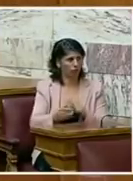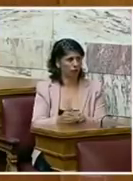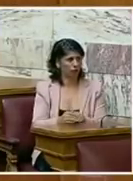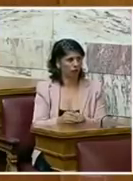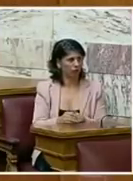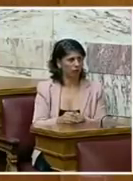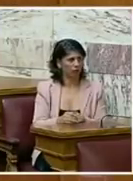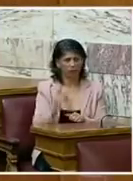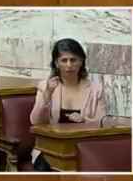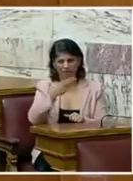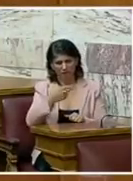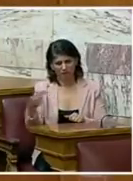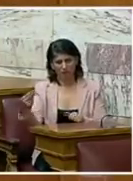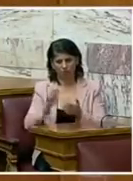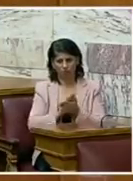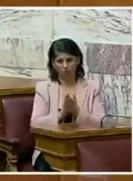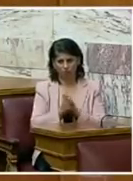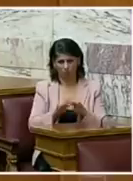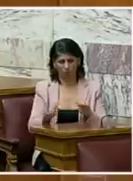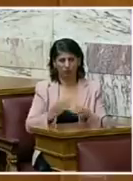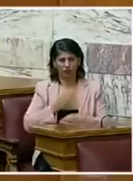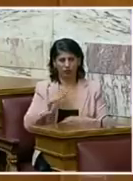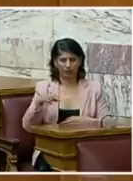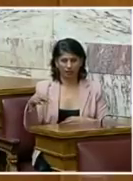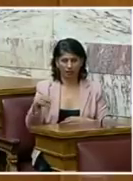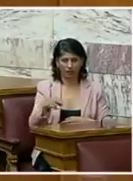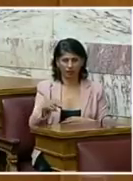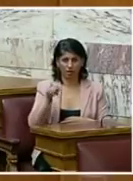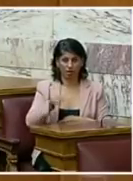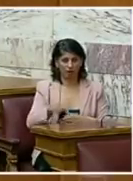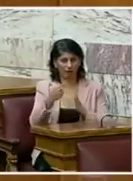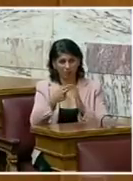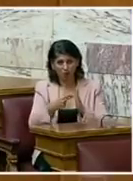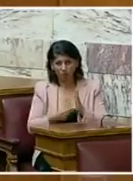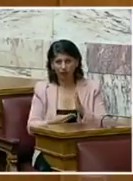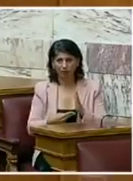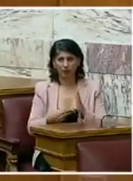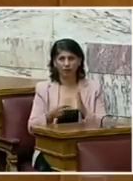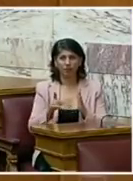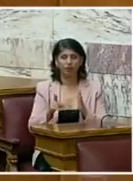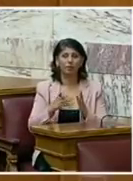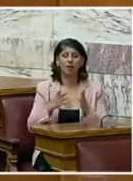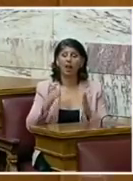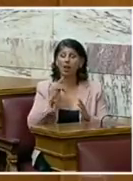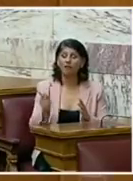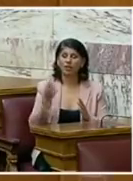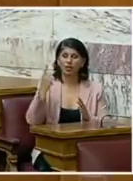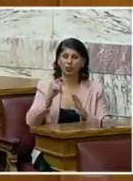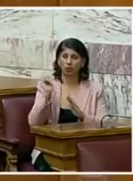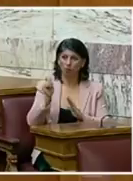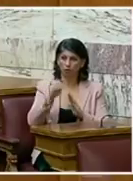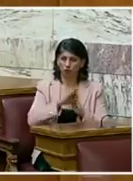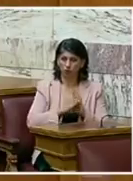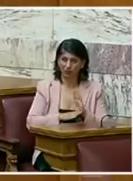με μια φράση. Κύριε συνάδελφε, αυτές οι υποθέσεις εδώ θα πρέπει να είναι μια πολύ μεγάλη ευκαιρία το πολιτικό σύστημα να κοιτάξουν αυτό τον